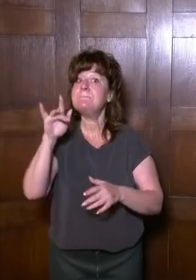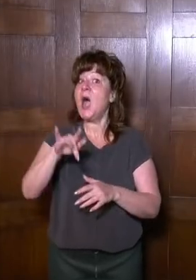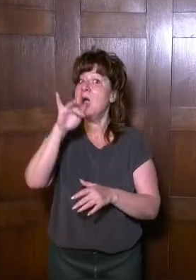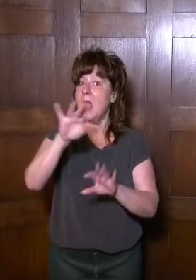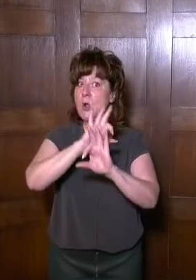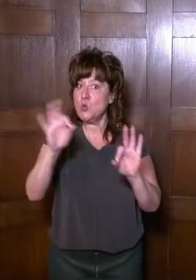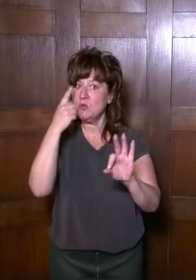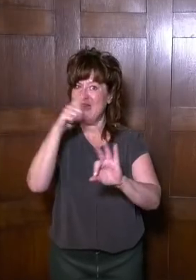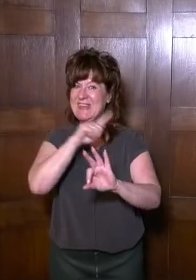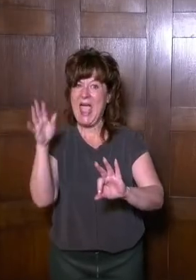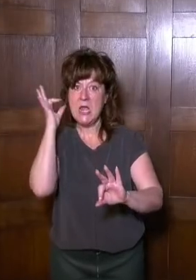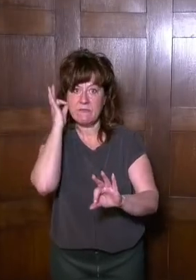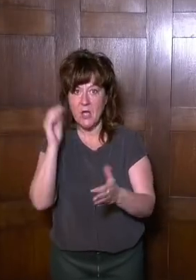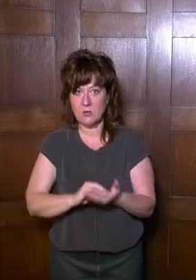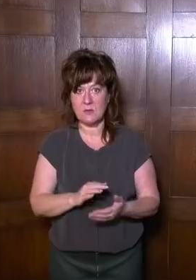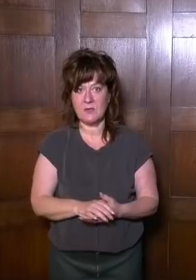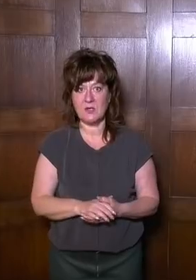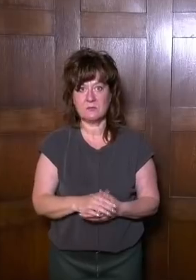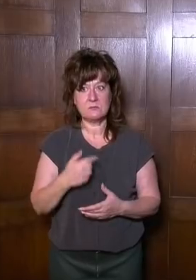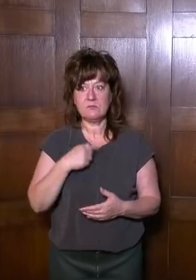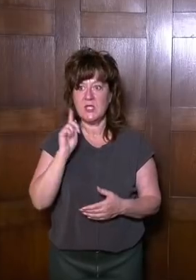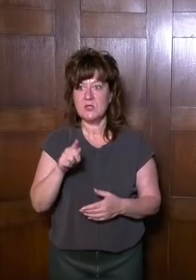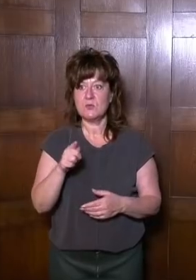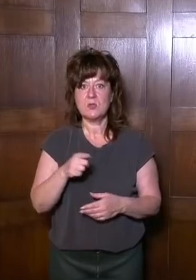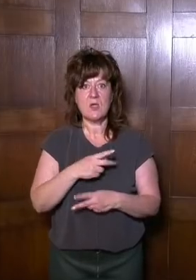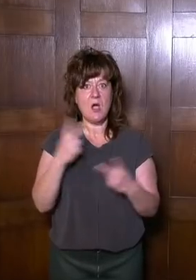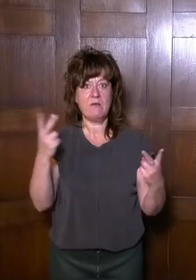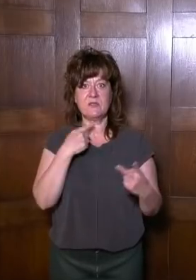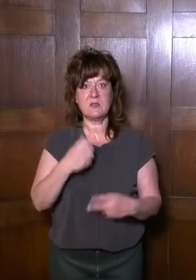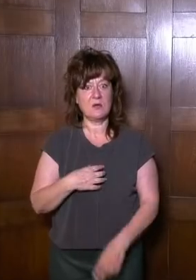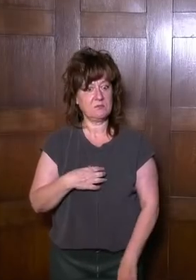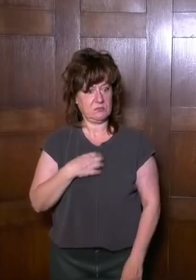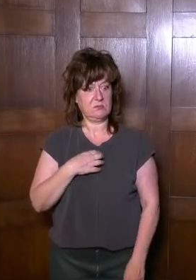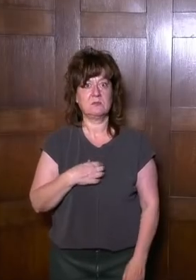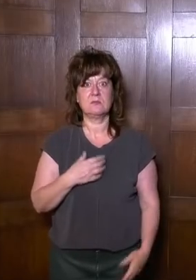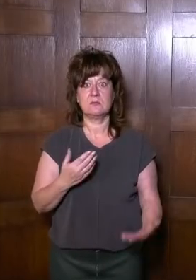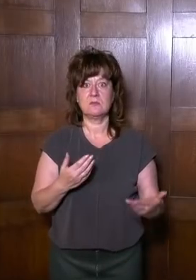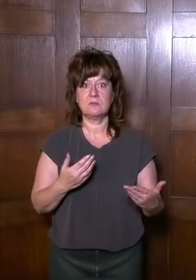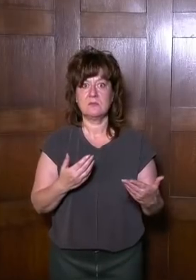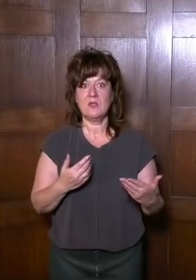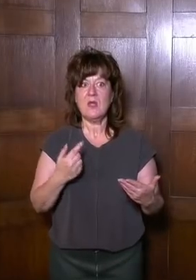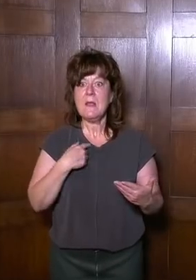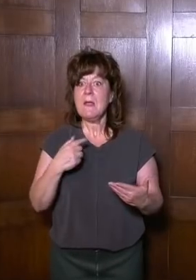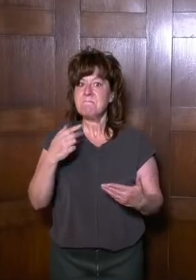muss ich ganz ehrlich sagen, bin ich sehr erschreckt. Sie können sich darauf verlassen, Herr Ministerpräsident, wir werden alle